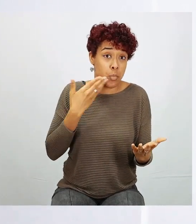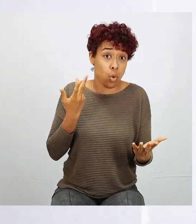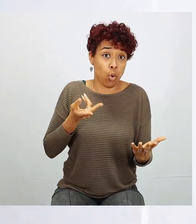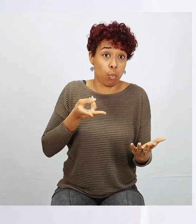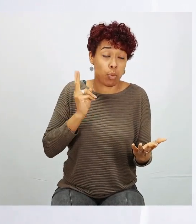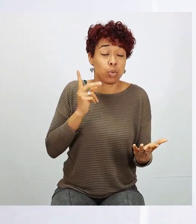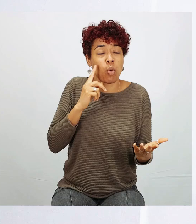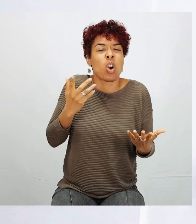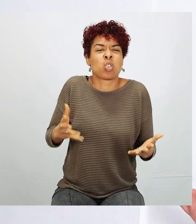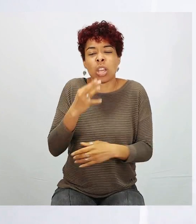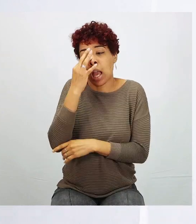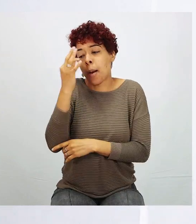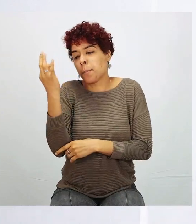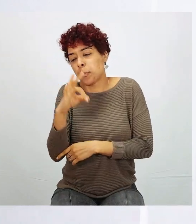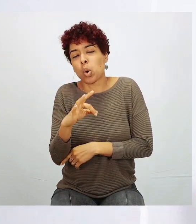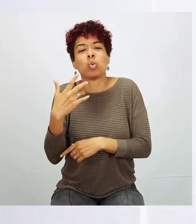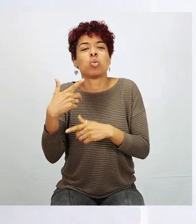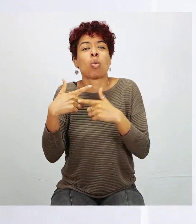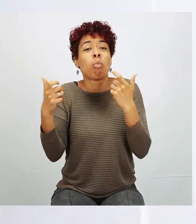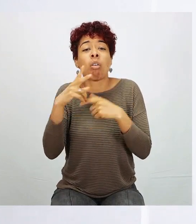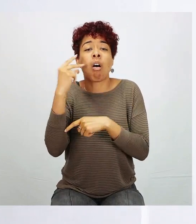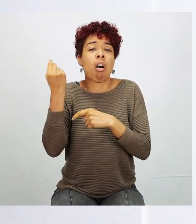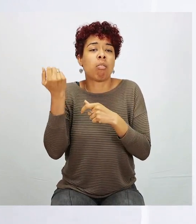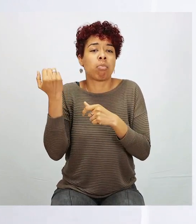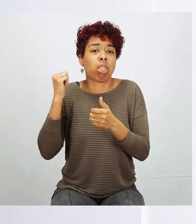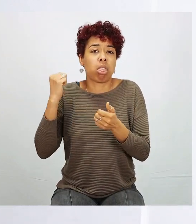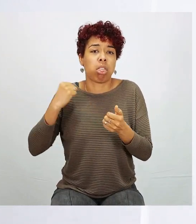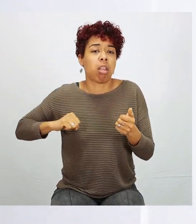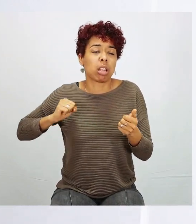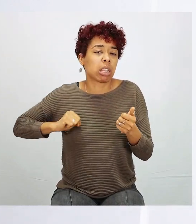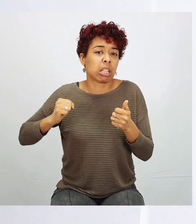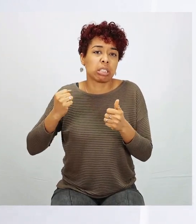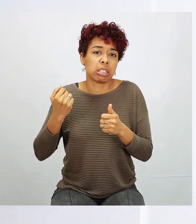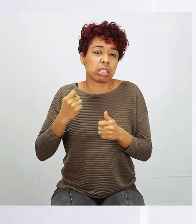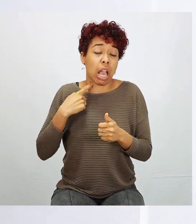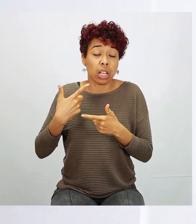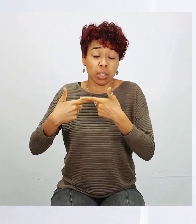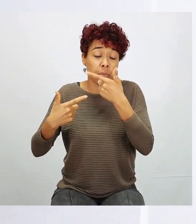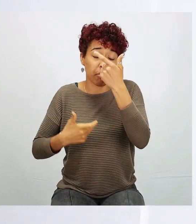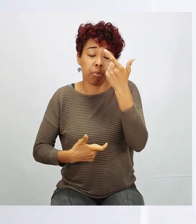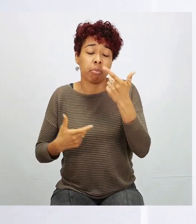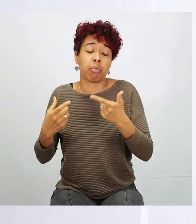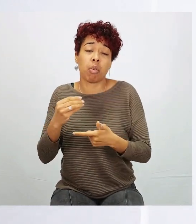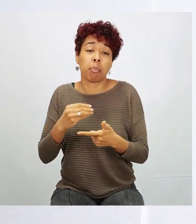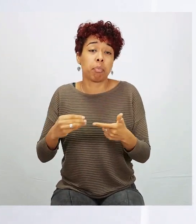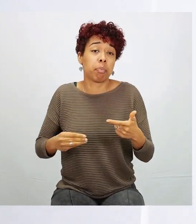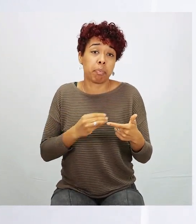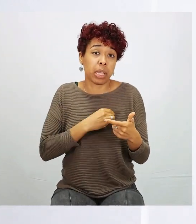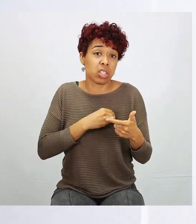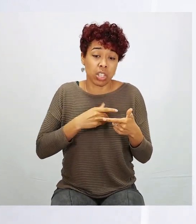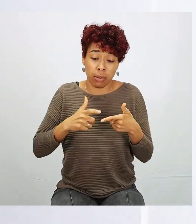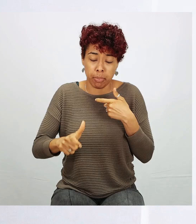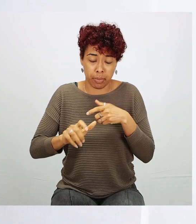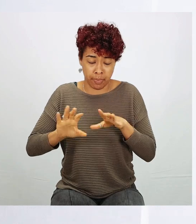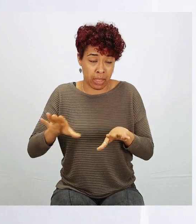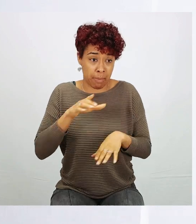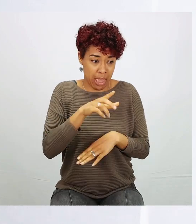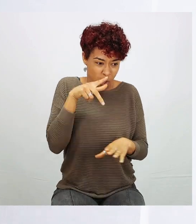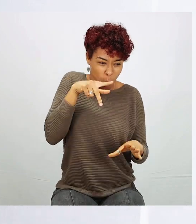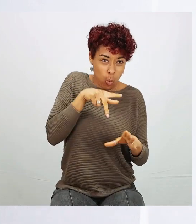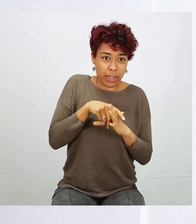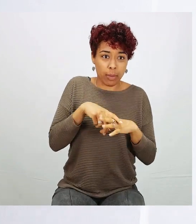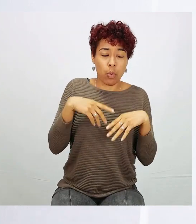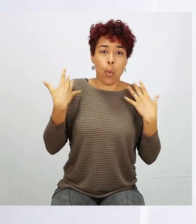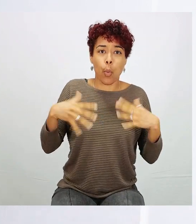merveilleux qu'aujourd'hui, parce qu'aujourd'hui, il y a la pollution, il y a tout ce que l'homme a fait, malheureusement, la conséquence du péché de la chute. Mais à l'origine, ça devait